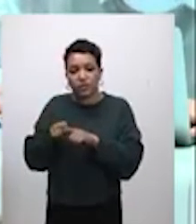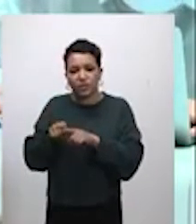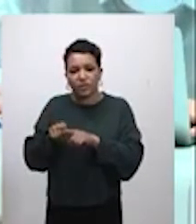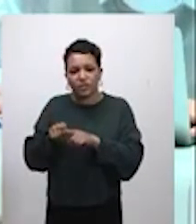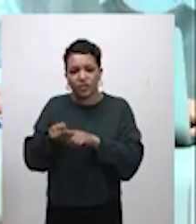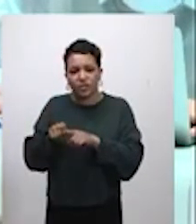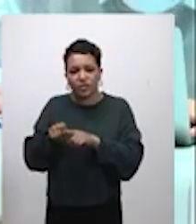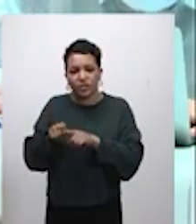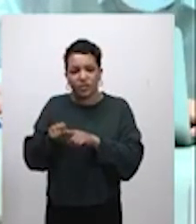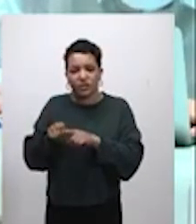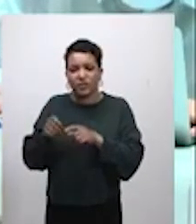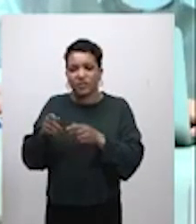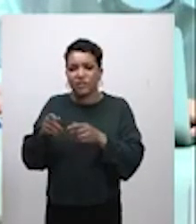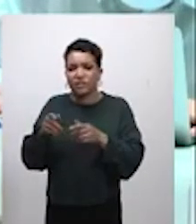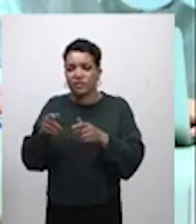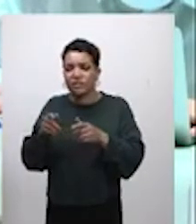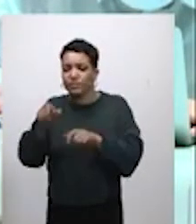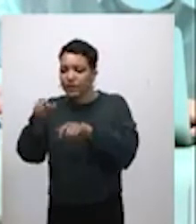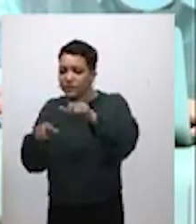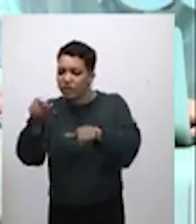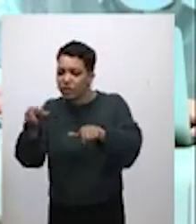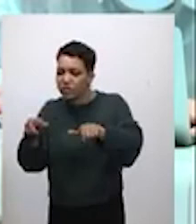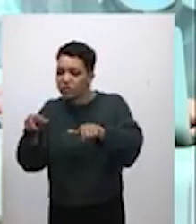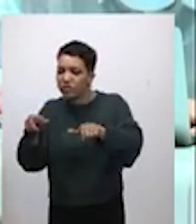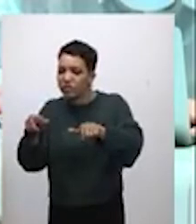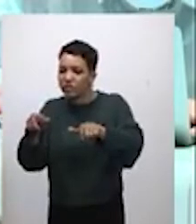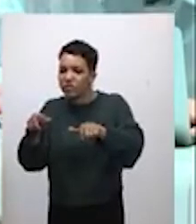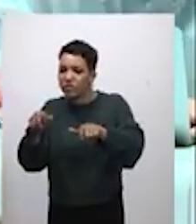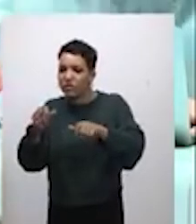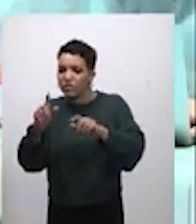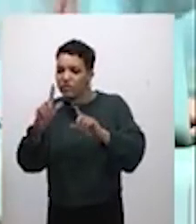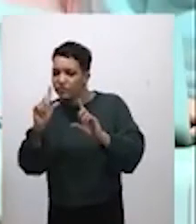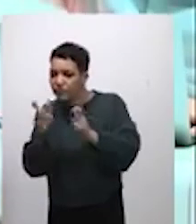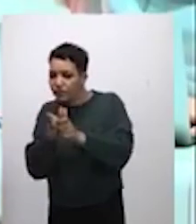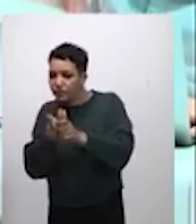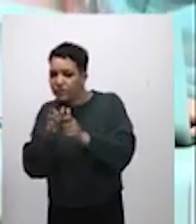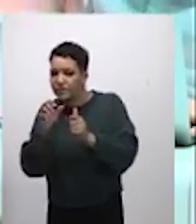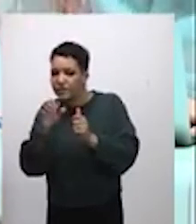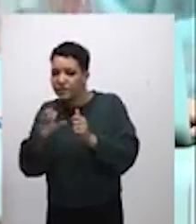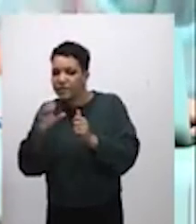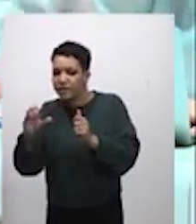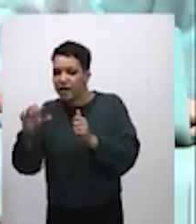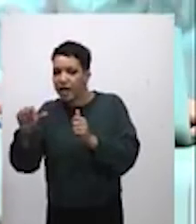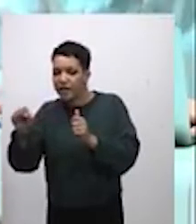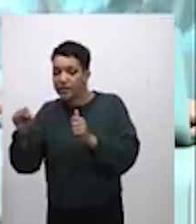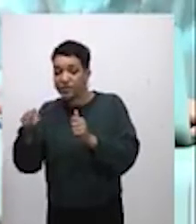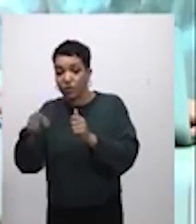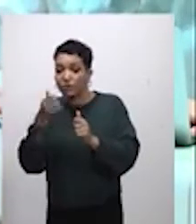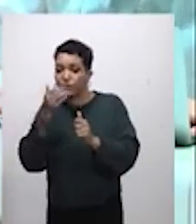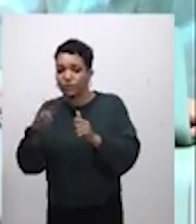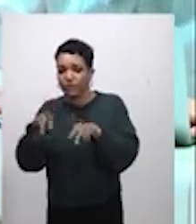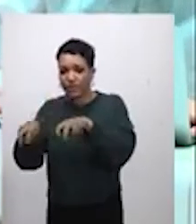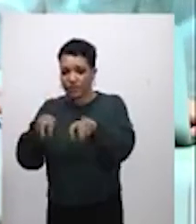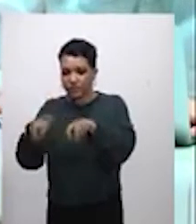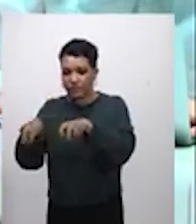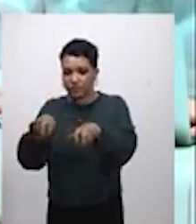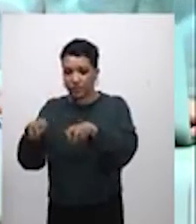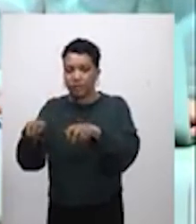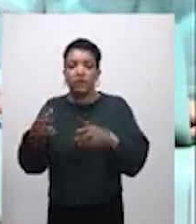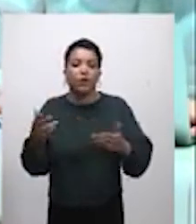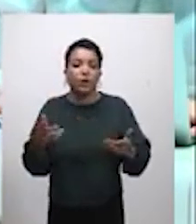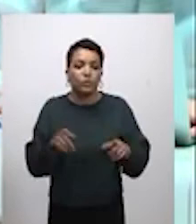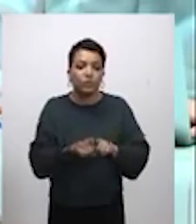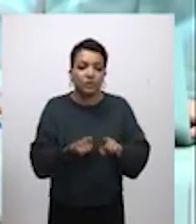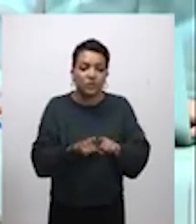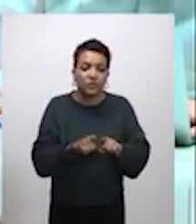sur des cas qui ont été identifiés par le CCAS et qui ne peuvent pas se déplacer. Par ailleurs, nous avons d'ores et déjà